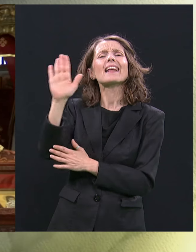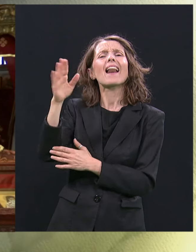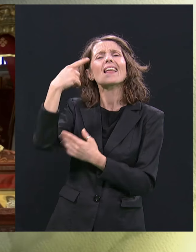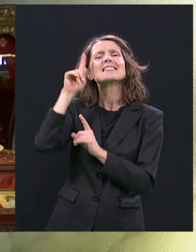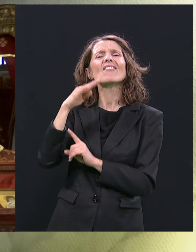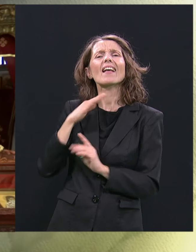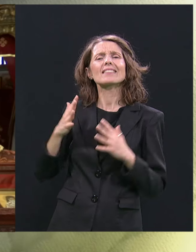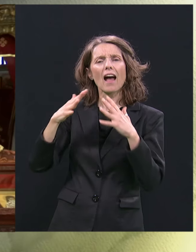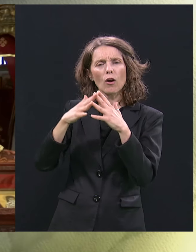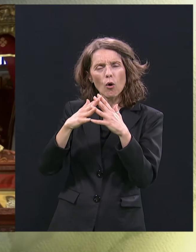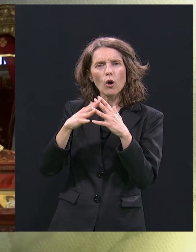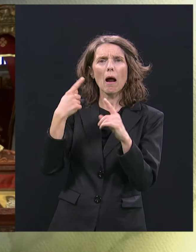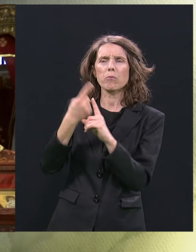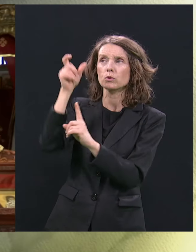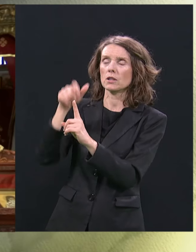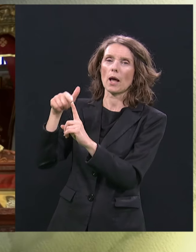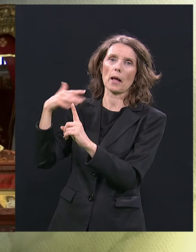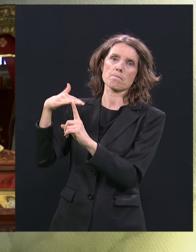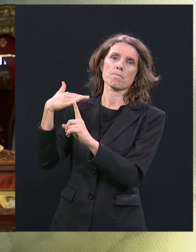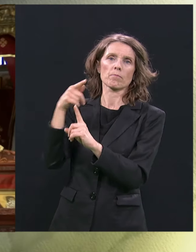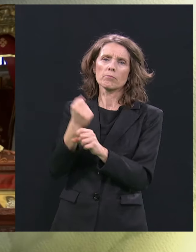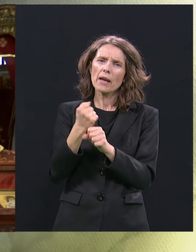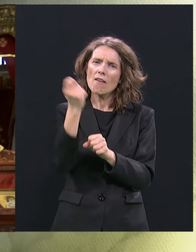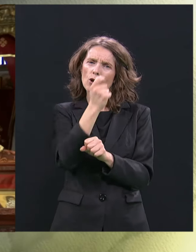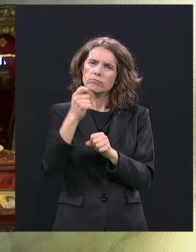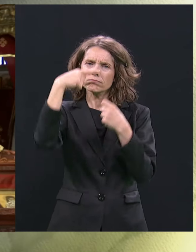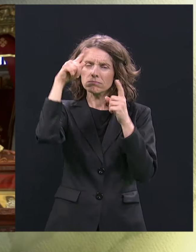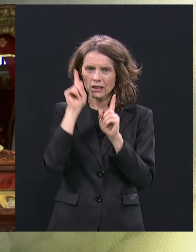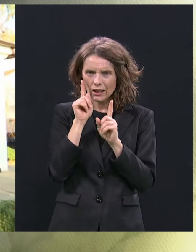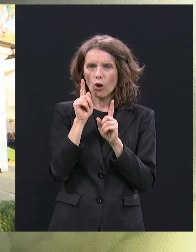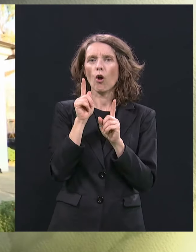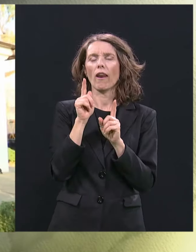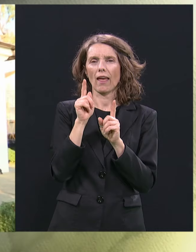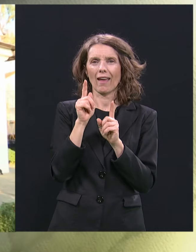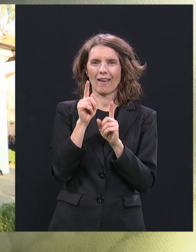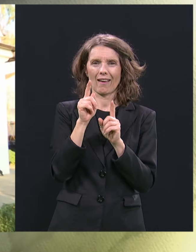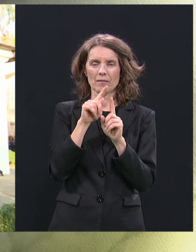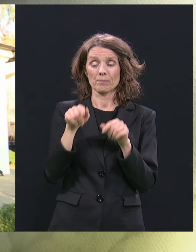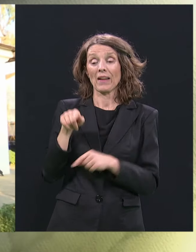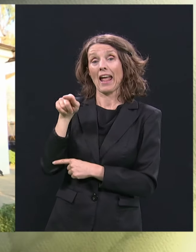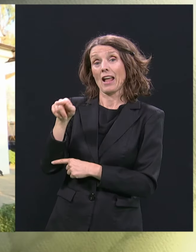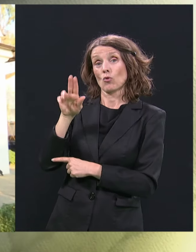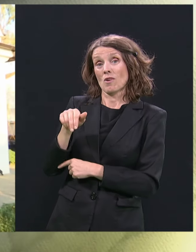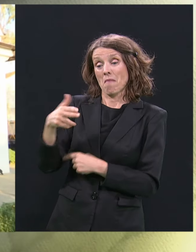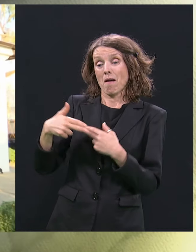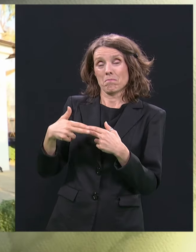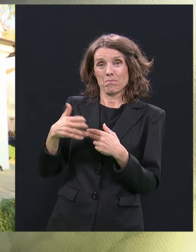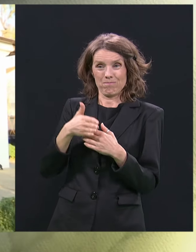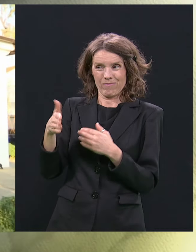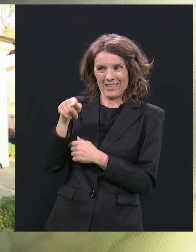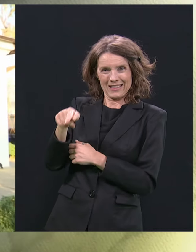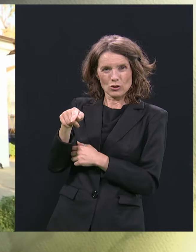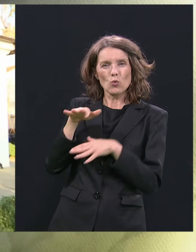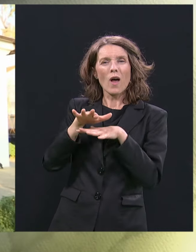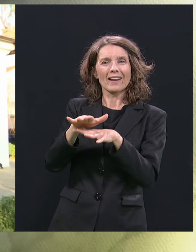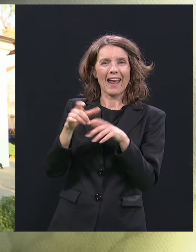Tačin je oslikavao ikone i to su mu najlepše ikone ovde. Ovde je reka Sava i tu je